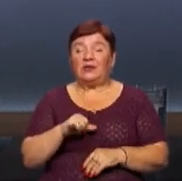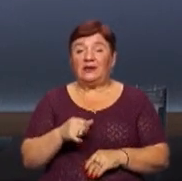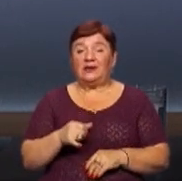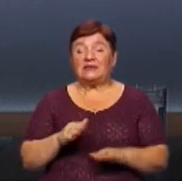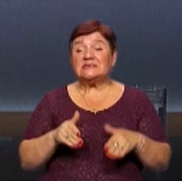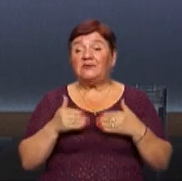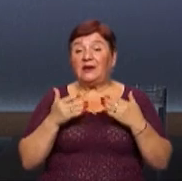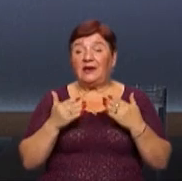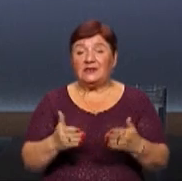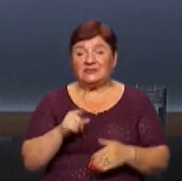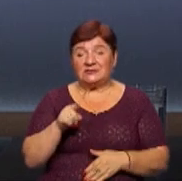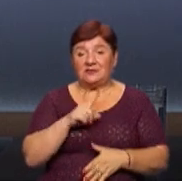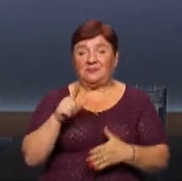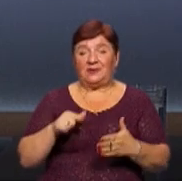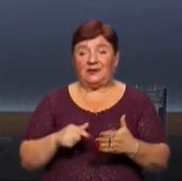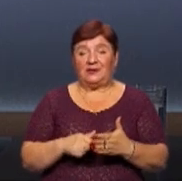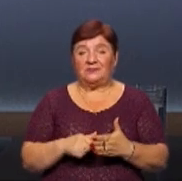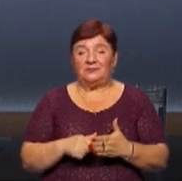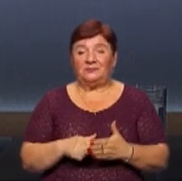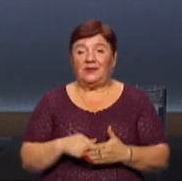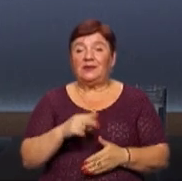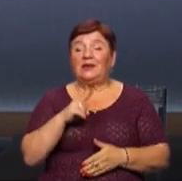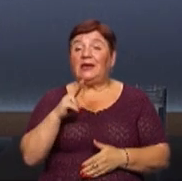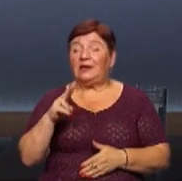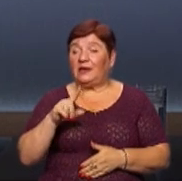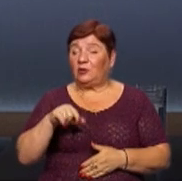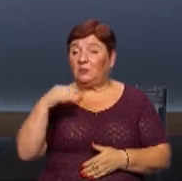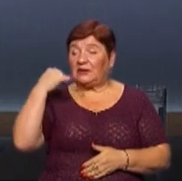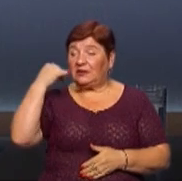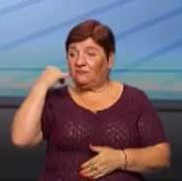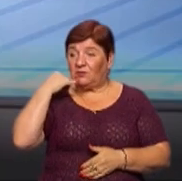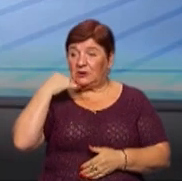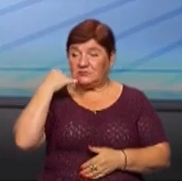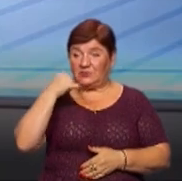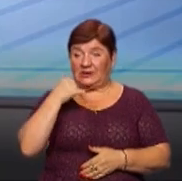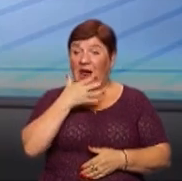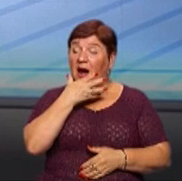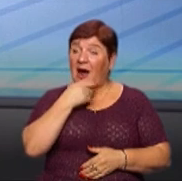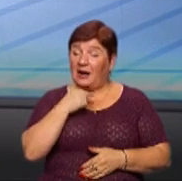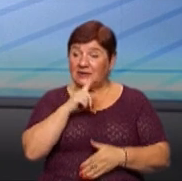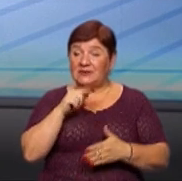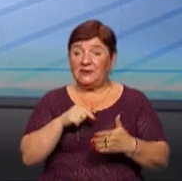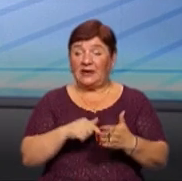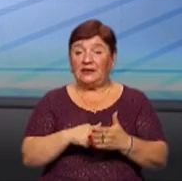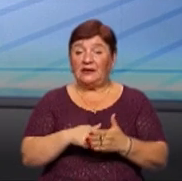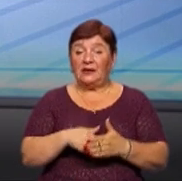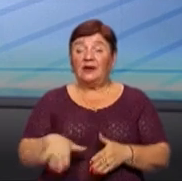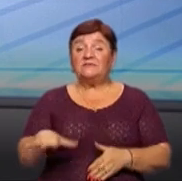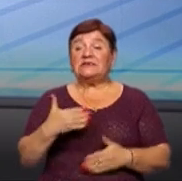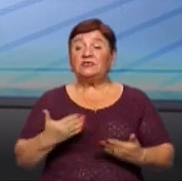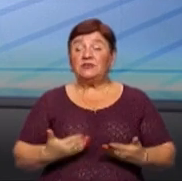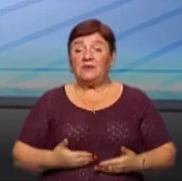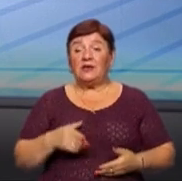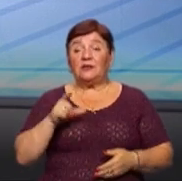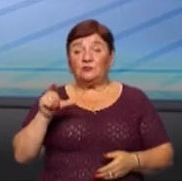звертатися з цим питанням, на які номери телефону? Ну, гарне запитання, тому що ми всі живі люди.